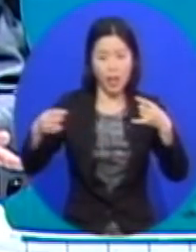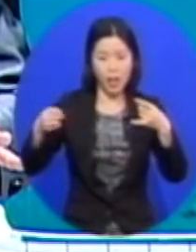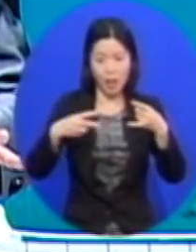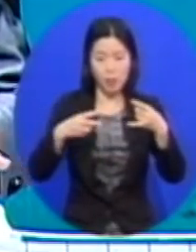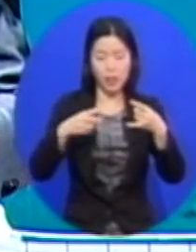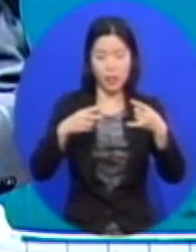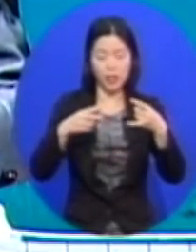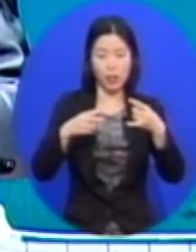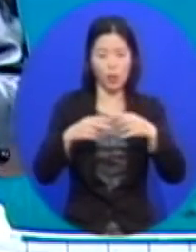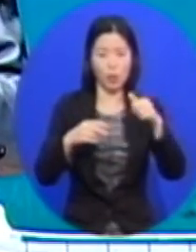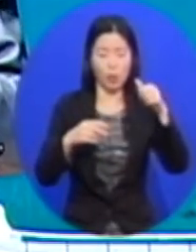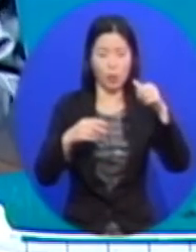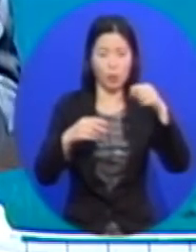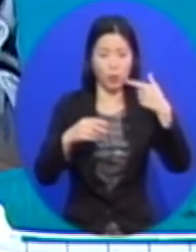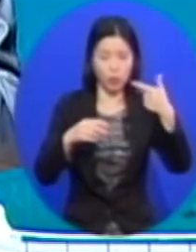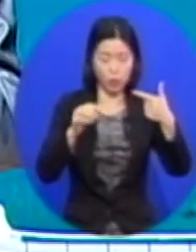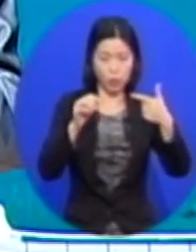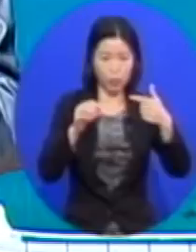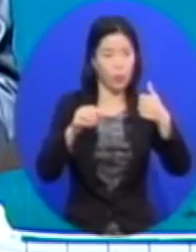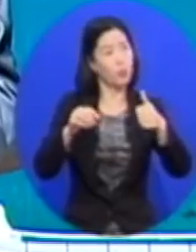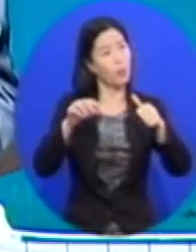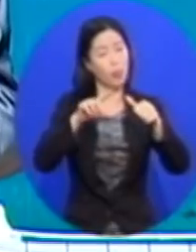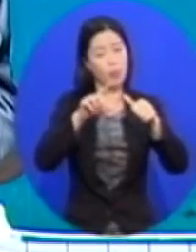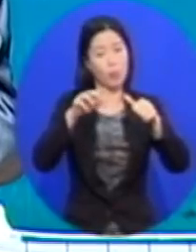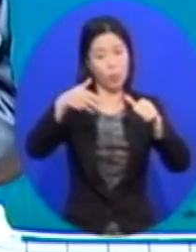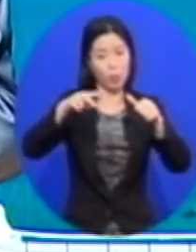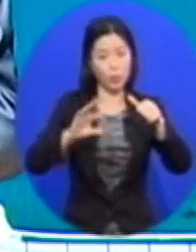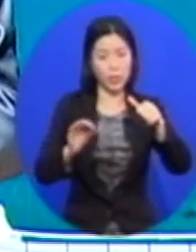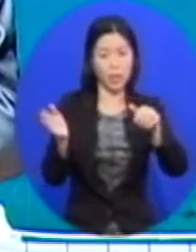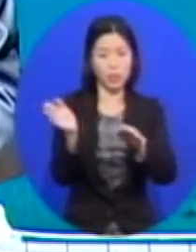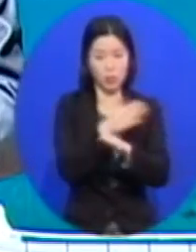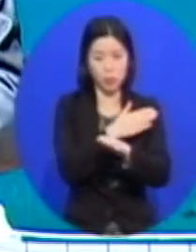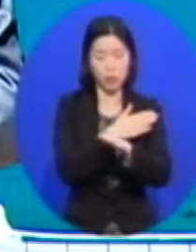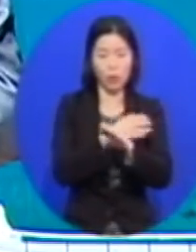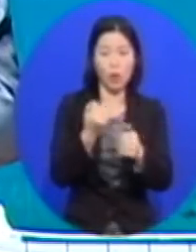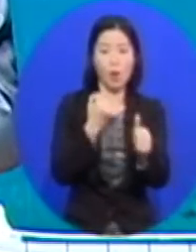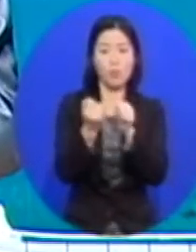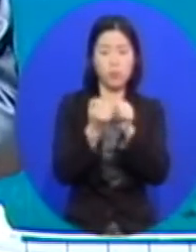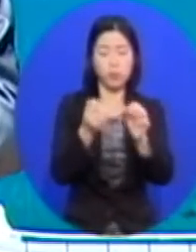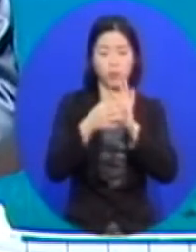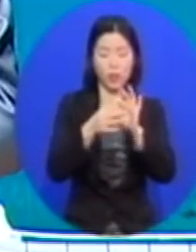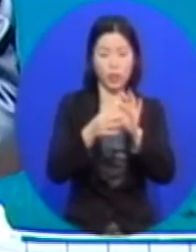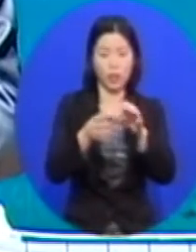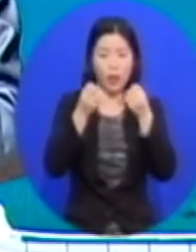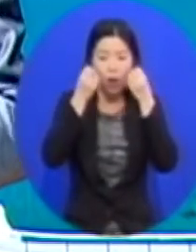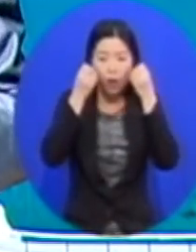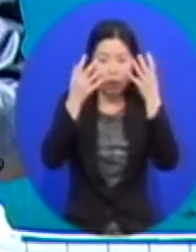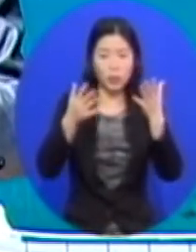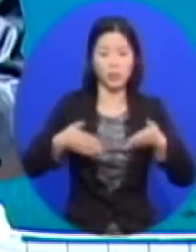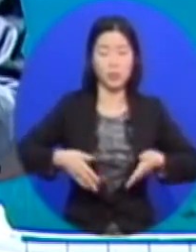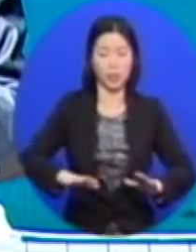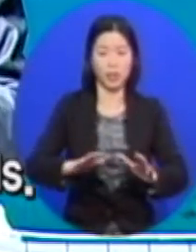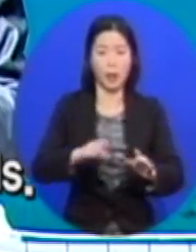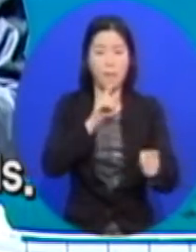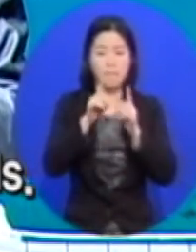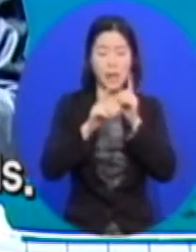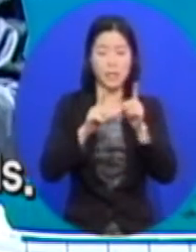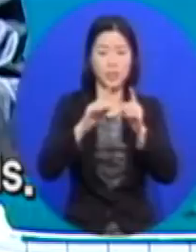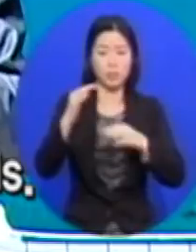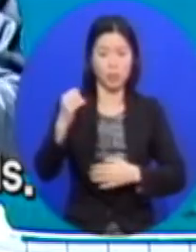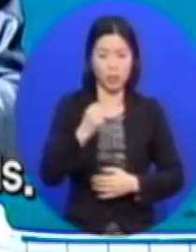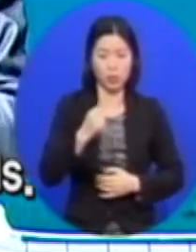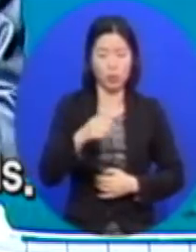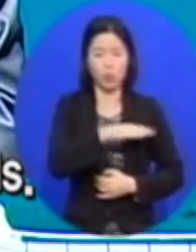부터 이제 가장 가까운 부부관계 부터 이 관계가 거듭나도록 말씀으로 우리에게